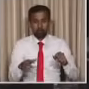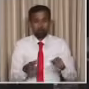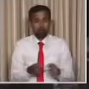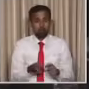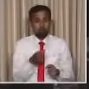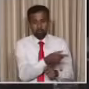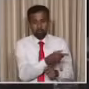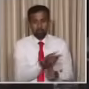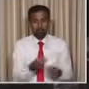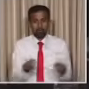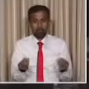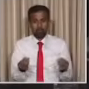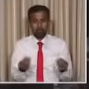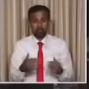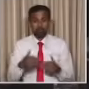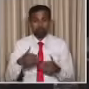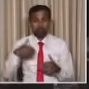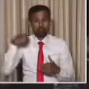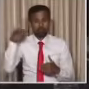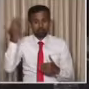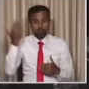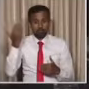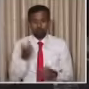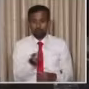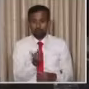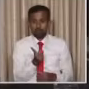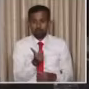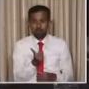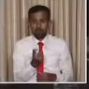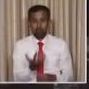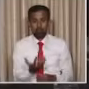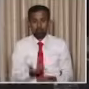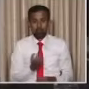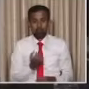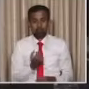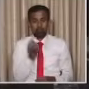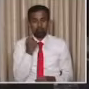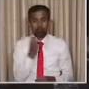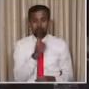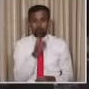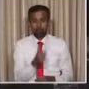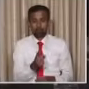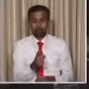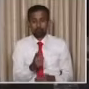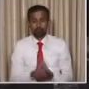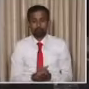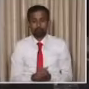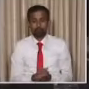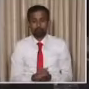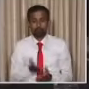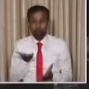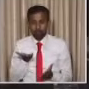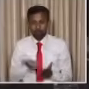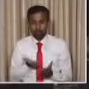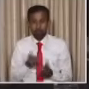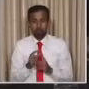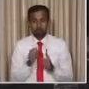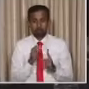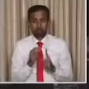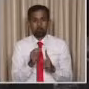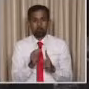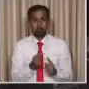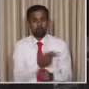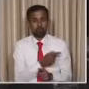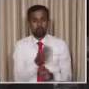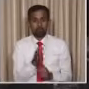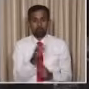ගෙවන්න කියන එක මදි. ඊට එහා ගිය දඬුවම් අවශ්‍යයි කියලා ජනතාවගේ මතේ තියෙනවා. එහෙම තියෙද්දී මේ පාර්ලිමේන්තුවේ මේ